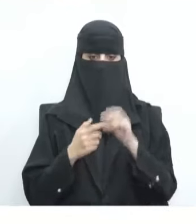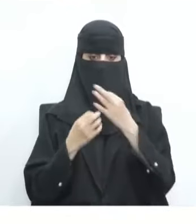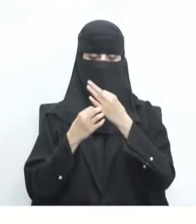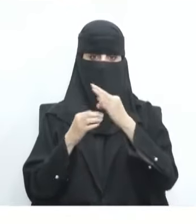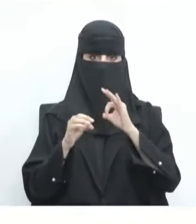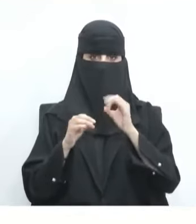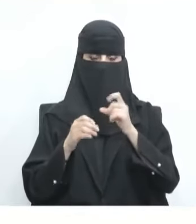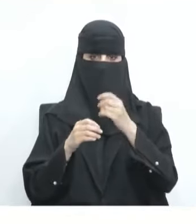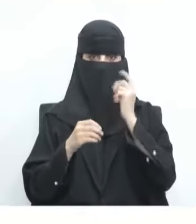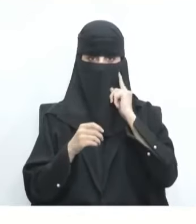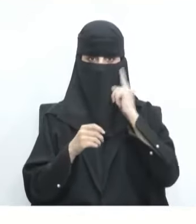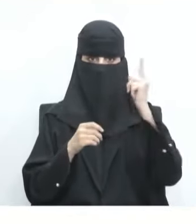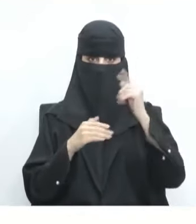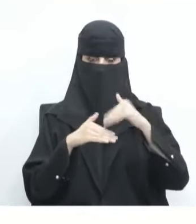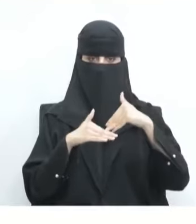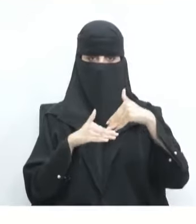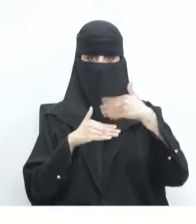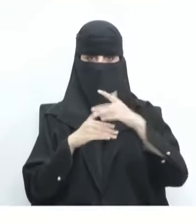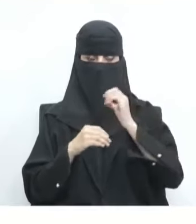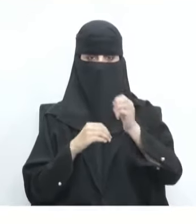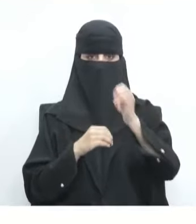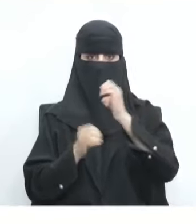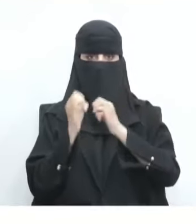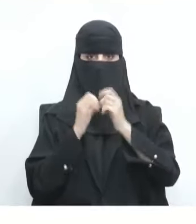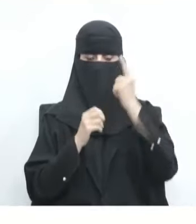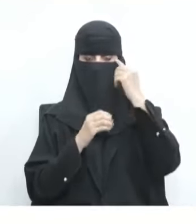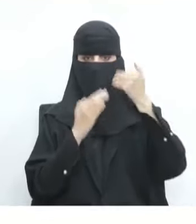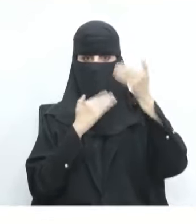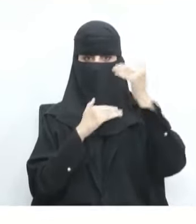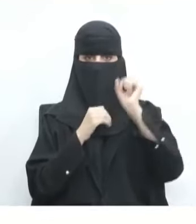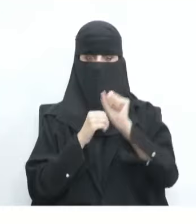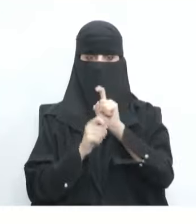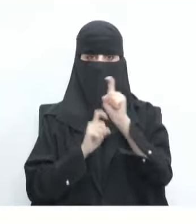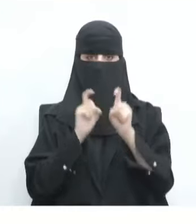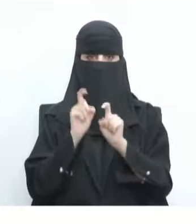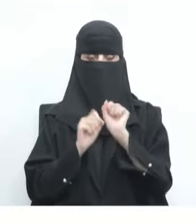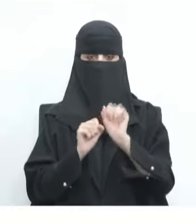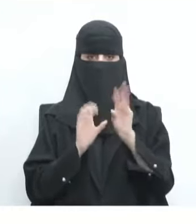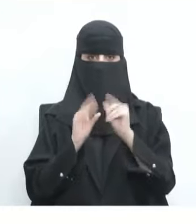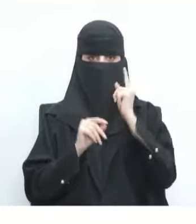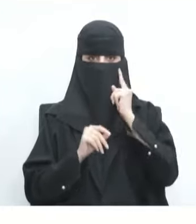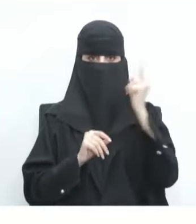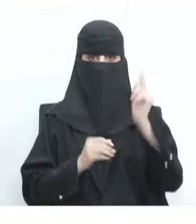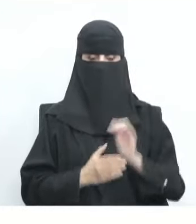ان يجيب الطالب من الذاكره عن اسئله النص المسموع